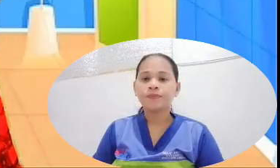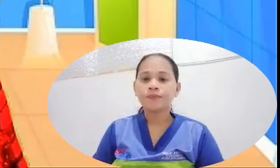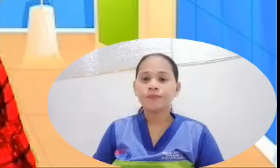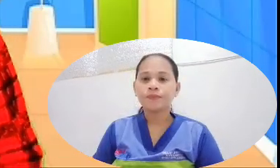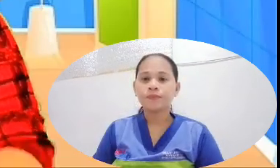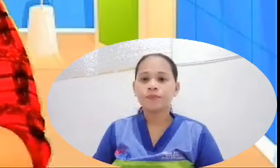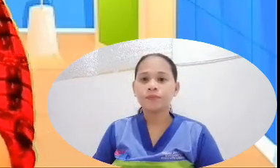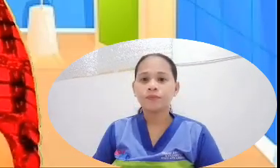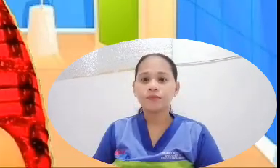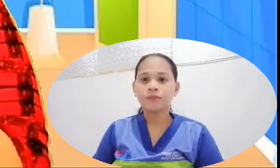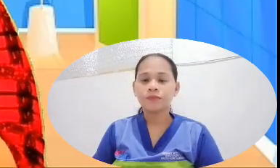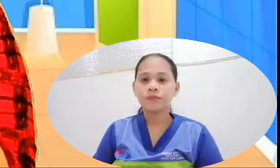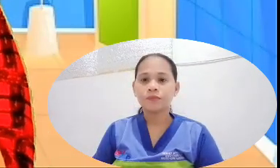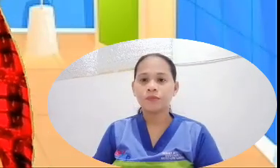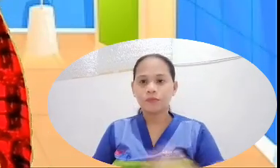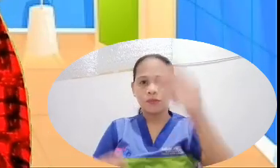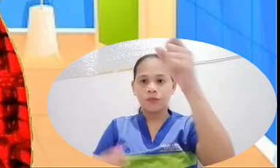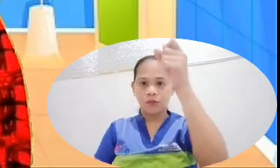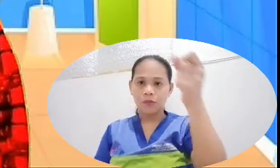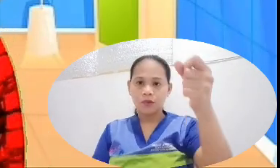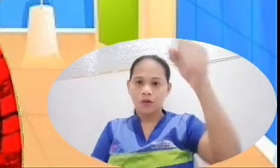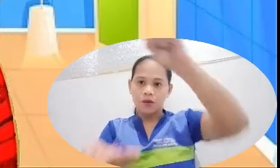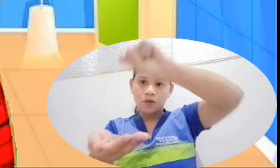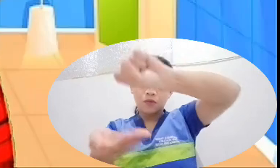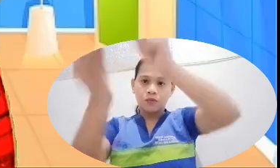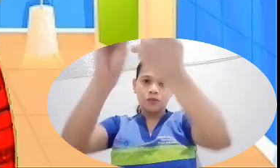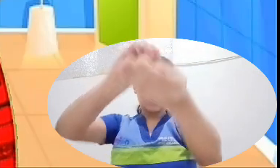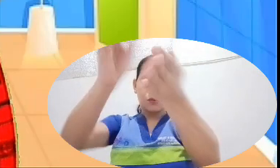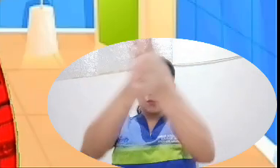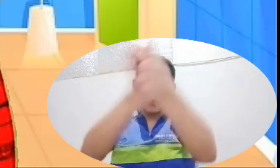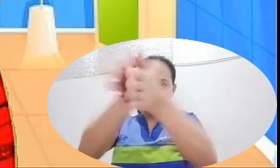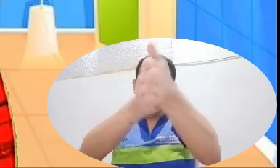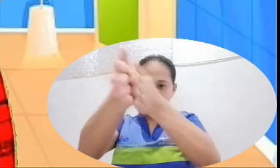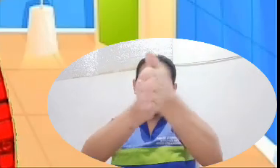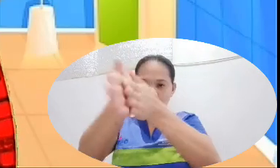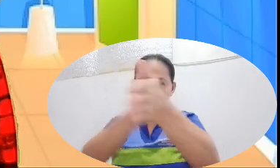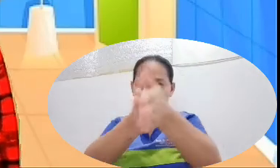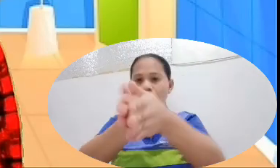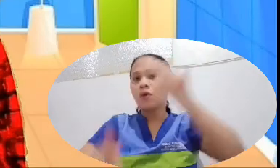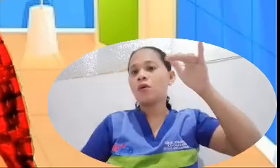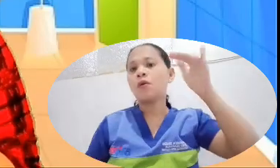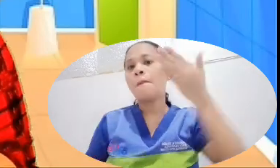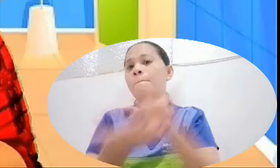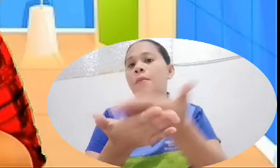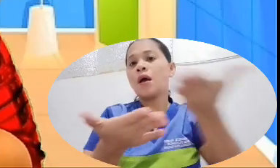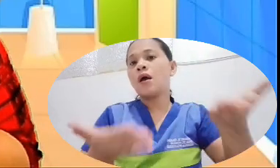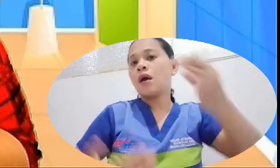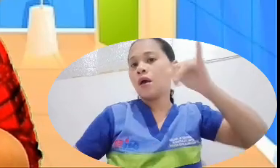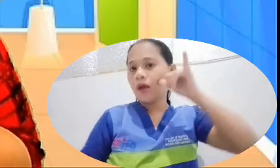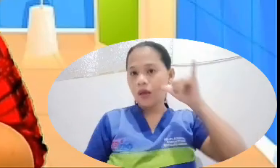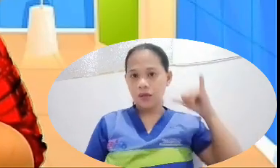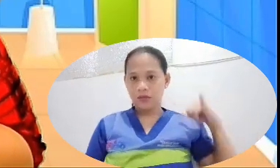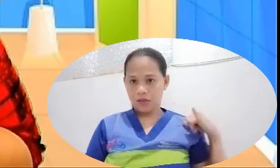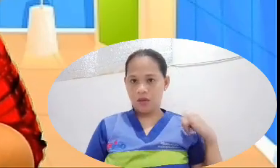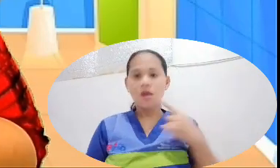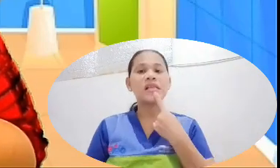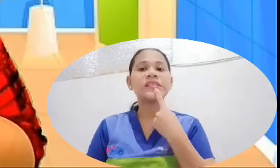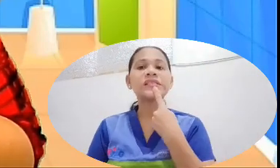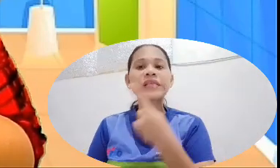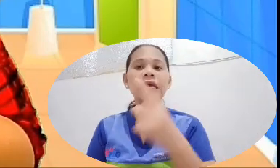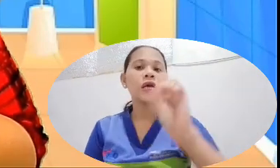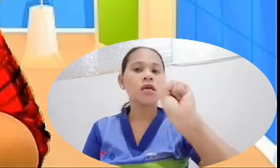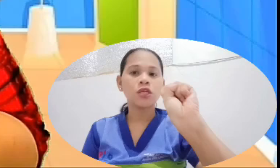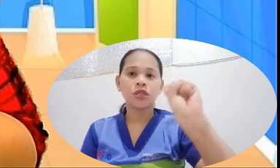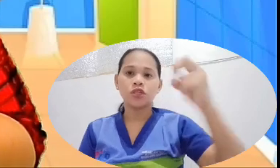Ito naman ay shampoo. Bumili ko ni nanay kahapon. Sige nga, sabihin nyo